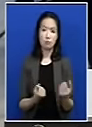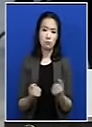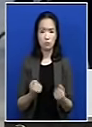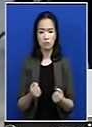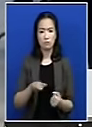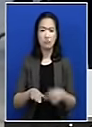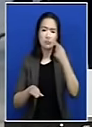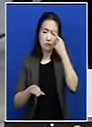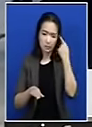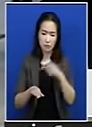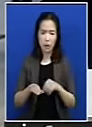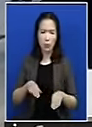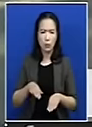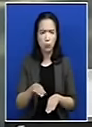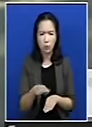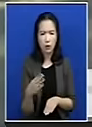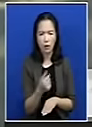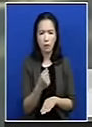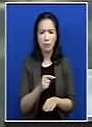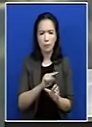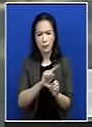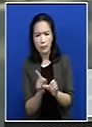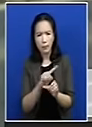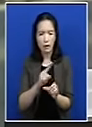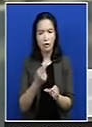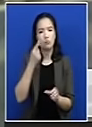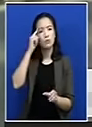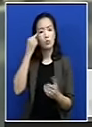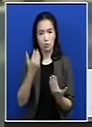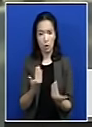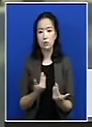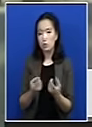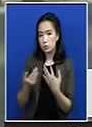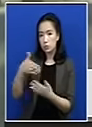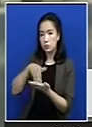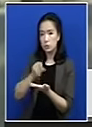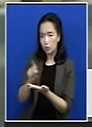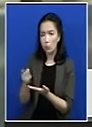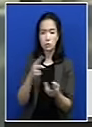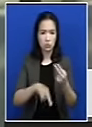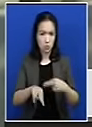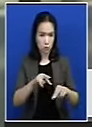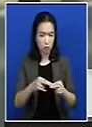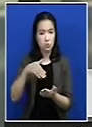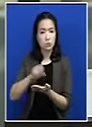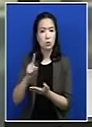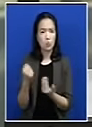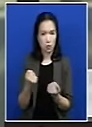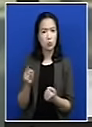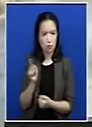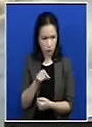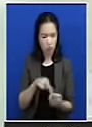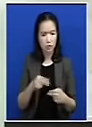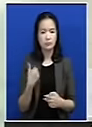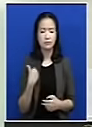มาด้วยความเร็วเท่าใดขณะพุ่งชนจะกำลังตรวจสอบประสานงานกับศูนย์รถยนต์เบนซ์ให้มาช่วยตรวจสอบด้วยนะคะ แล้วมีจุดหนึ่ง